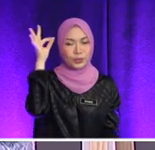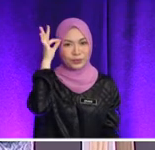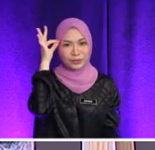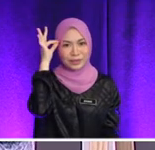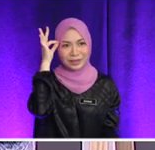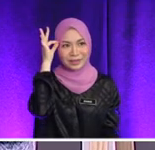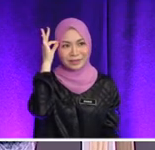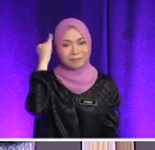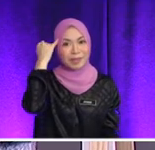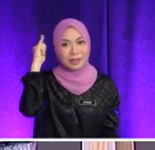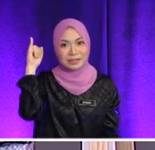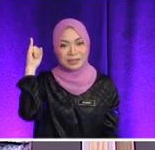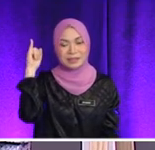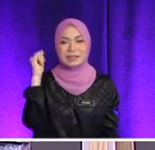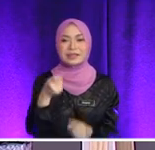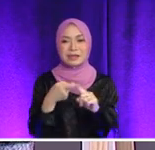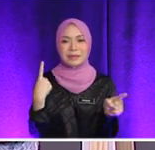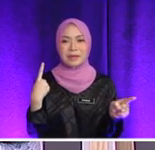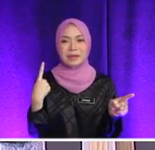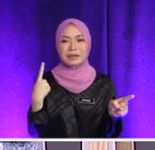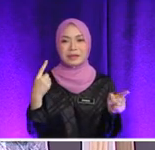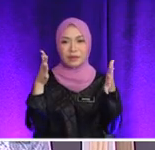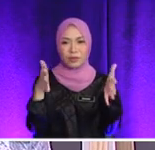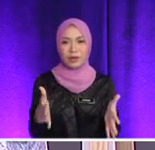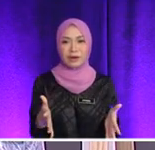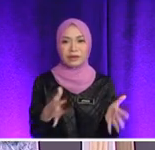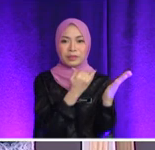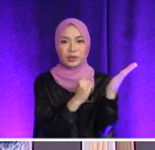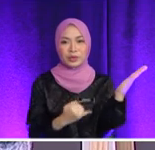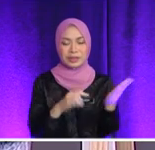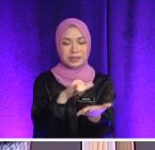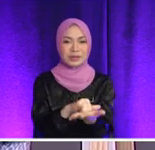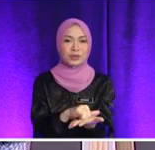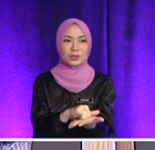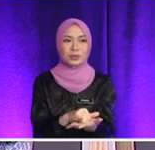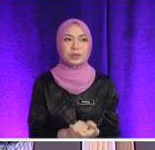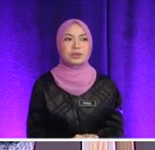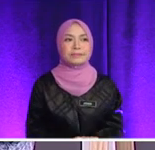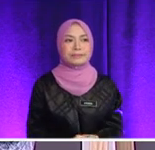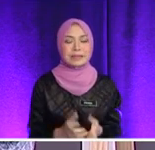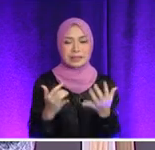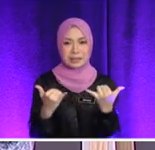itu sendiri ya Oke saya teruskan Oke